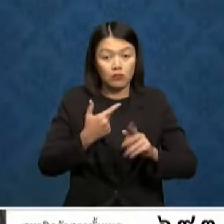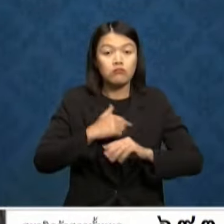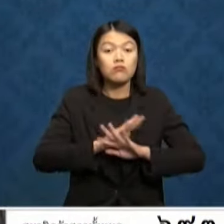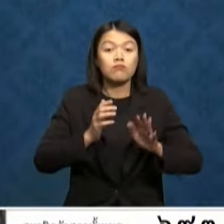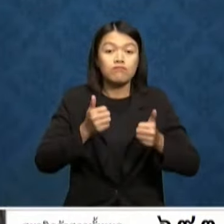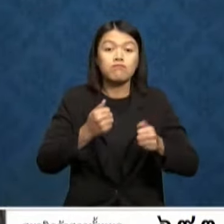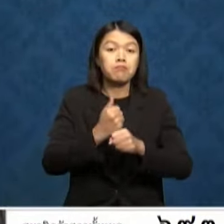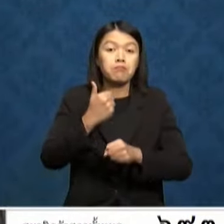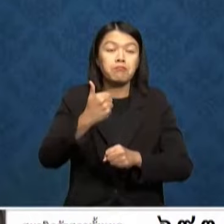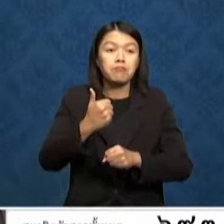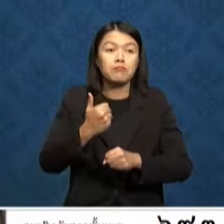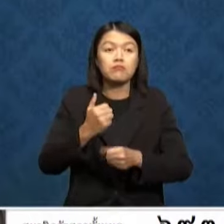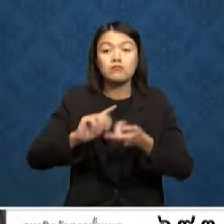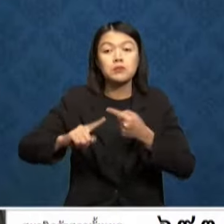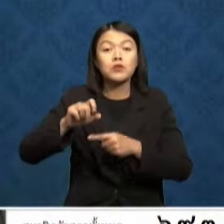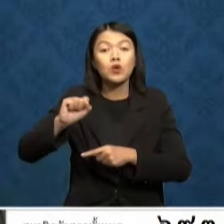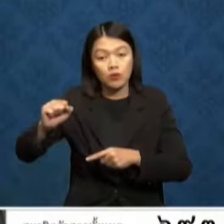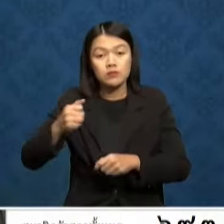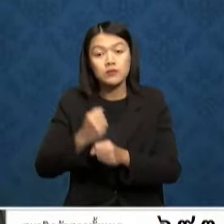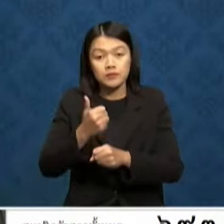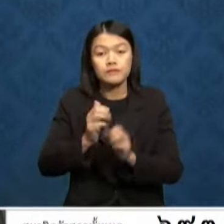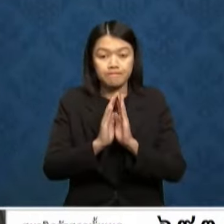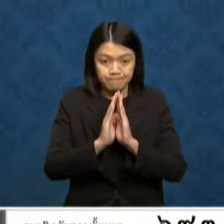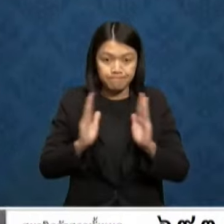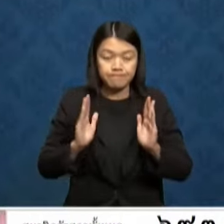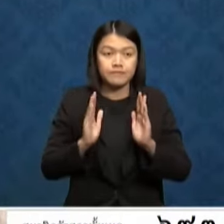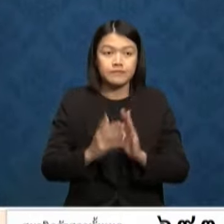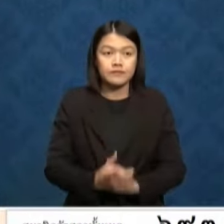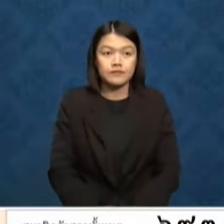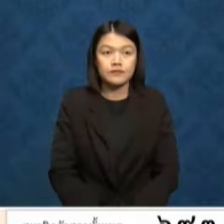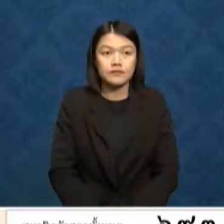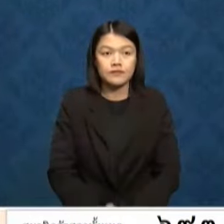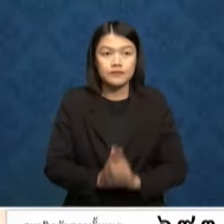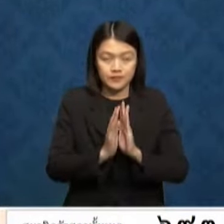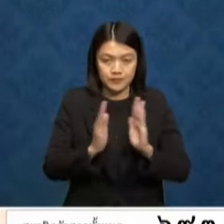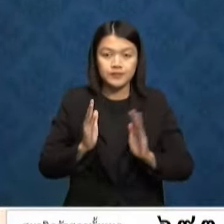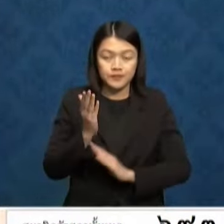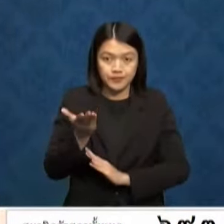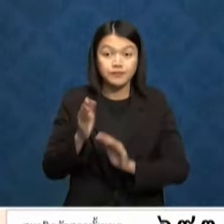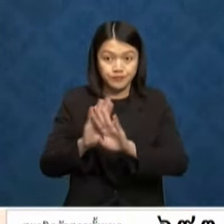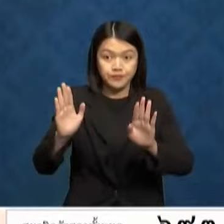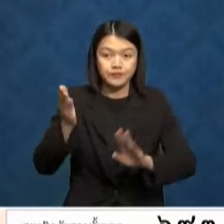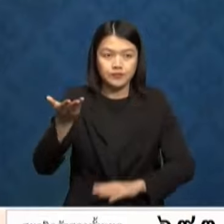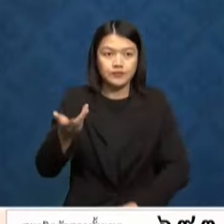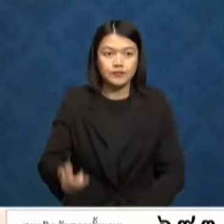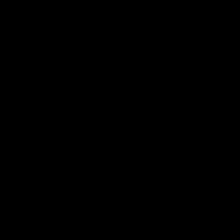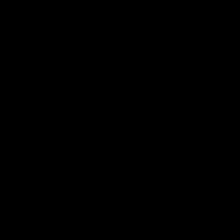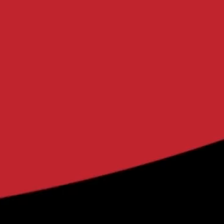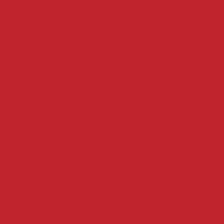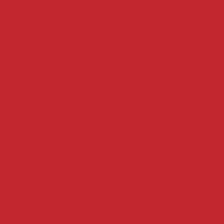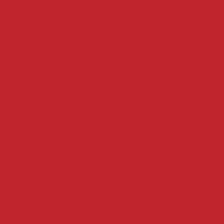เพื่อความสบายใจของเพื่อนสมาชิกณที่นี้ครับขอบคุณครับขอบคุณครับท่านขอบคุณครับท่านถอนแล้วครับครับ